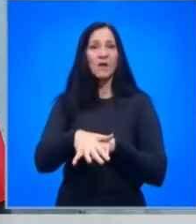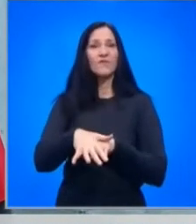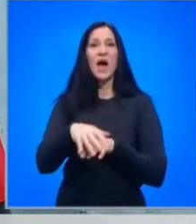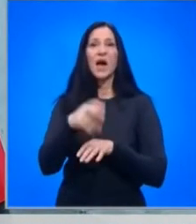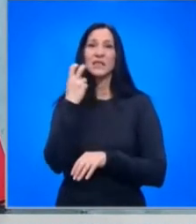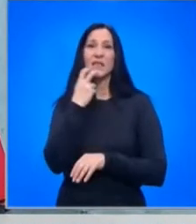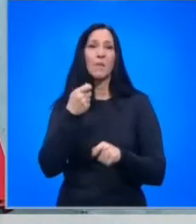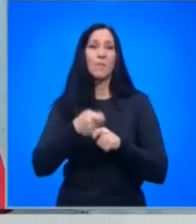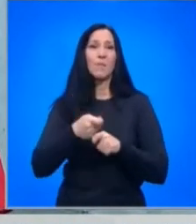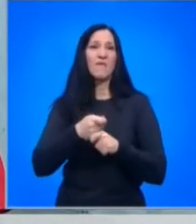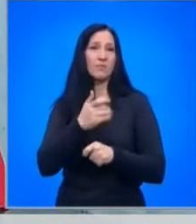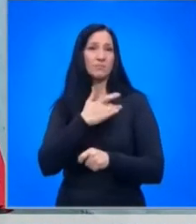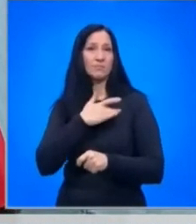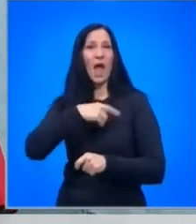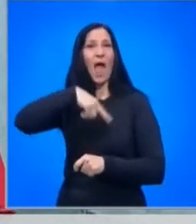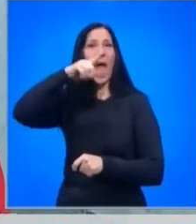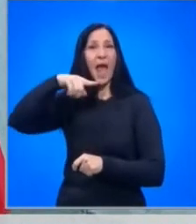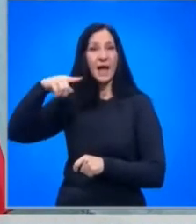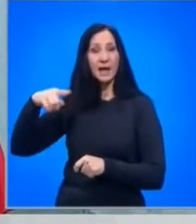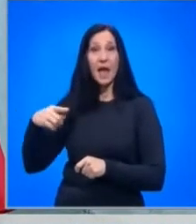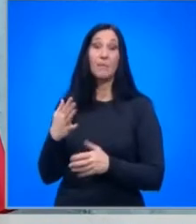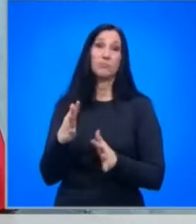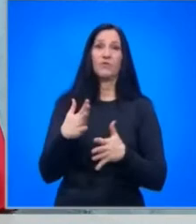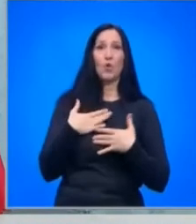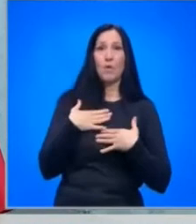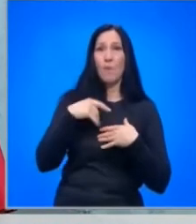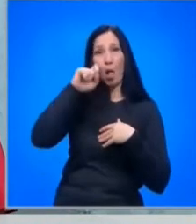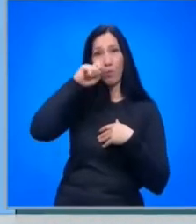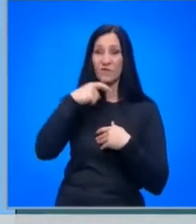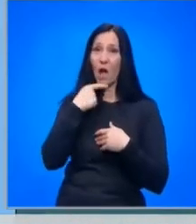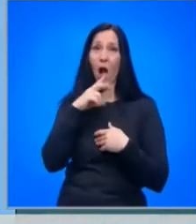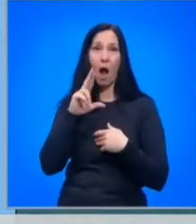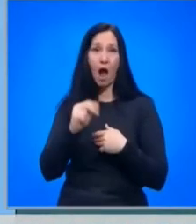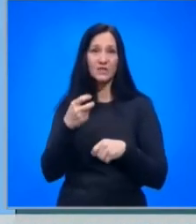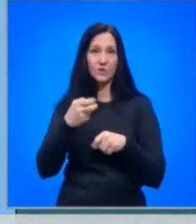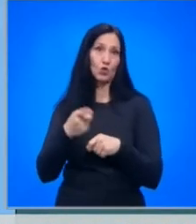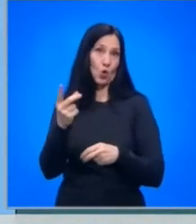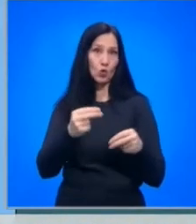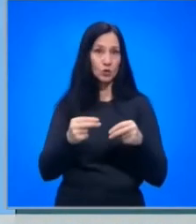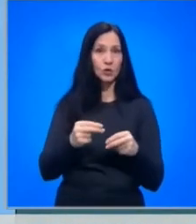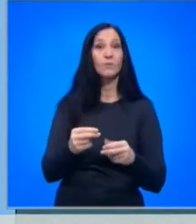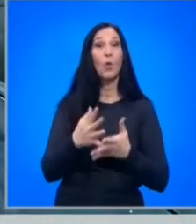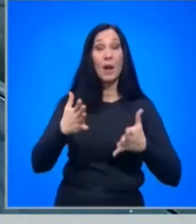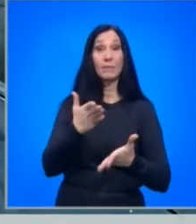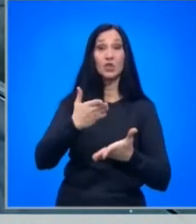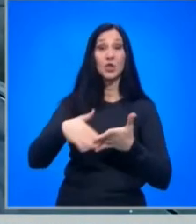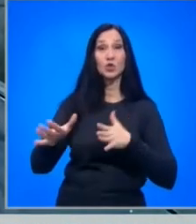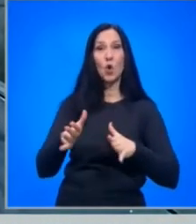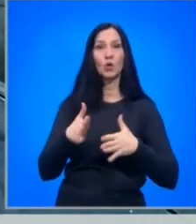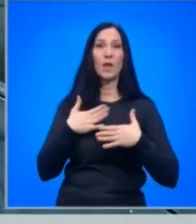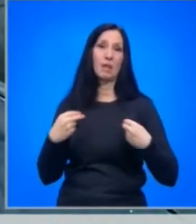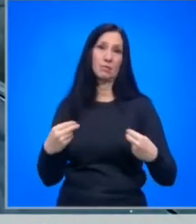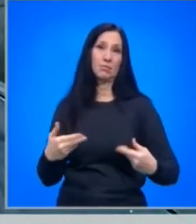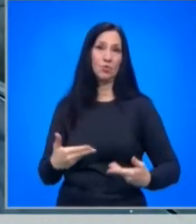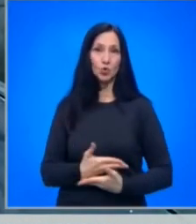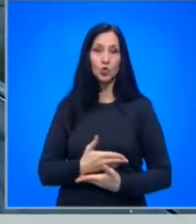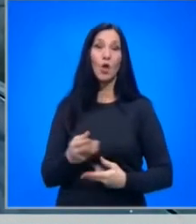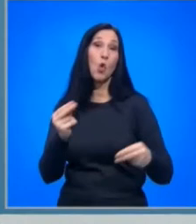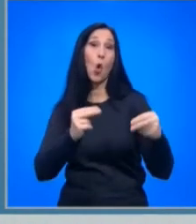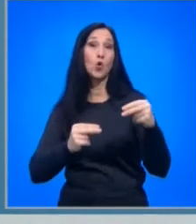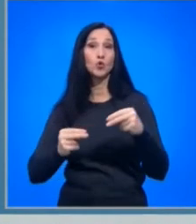и съответно каквито оплаквания има, ги казва на лекар и той ги консултира. Очаквано, голяма част от хората се нуждаят от консултации с